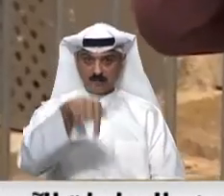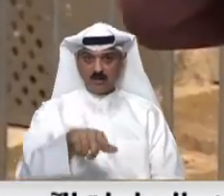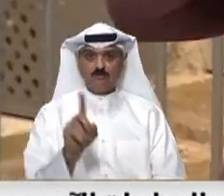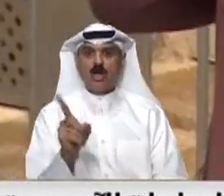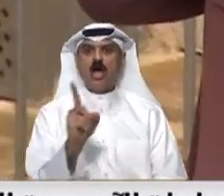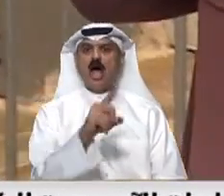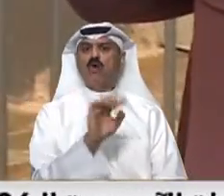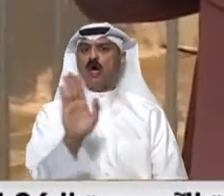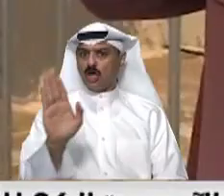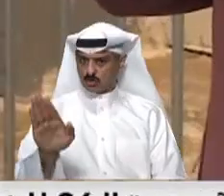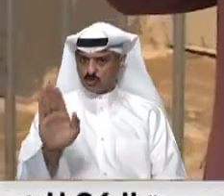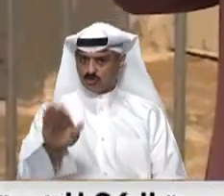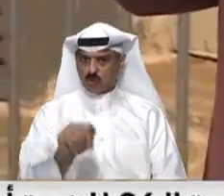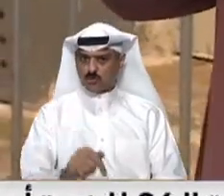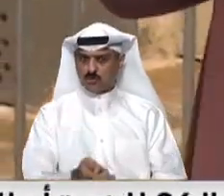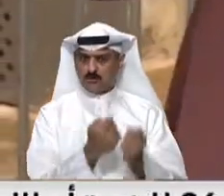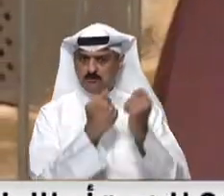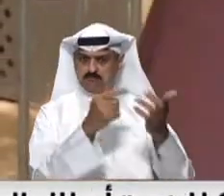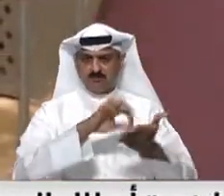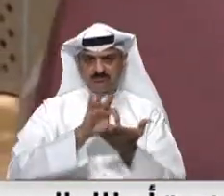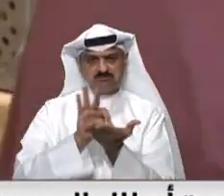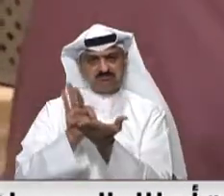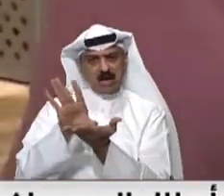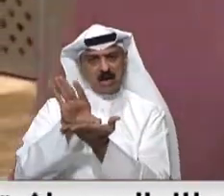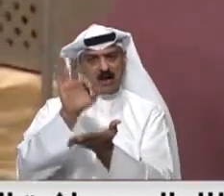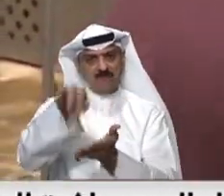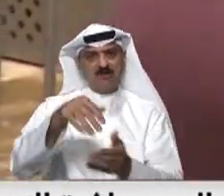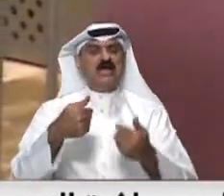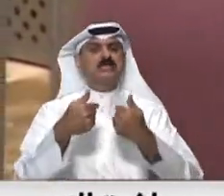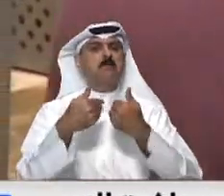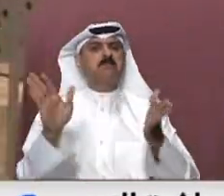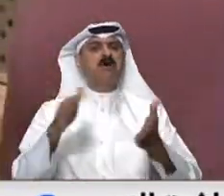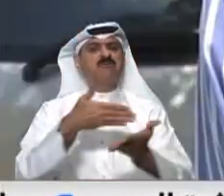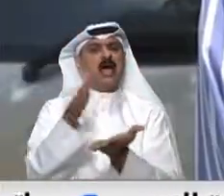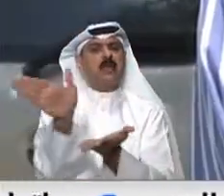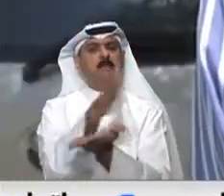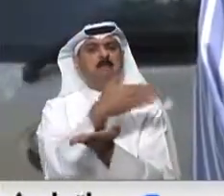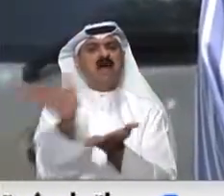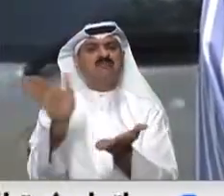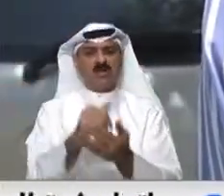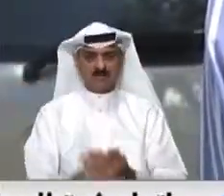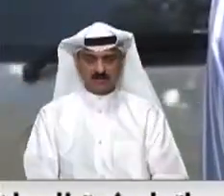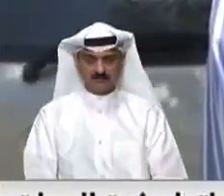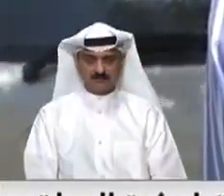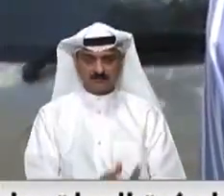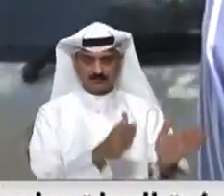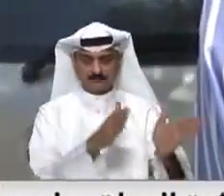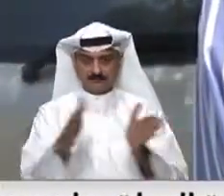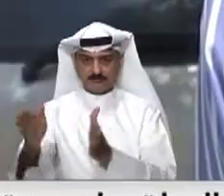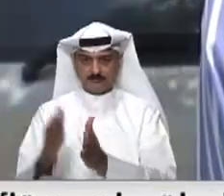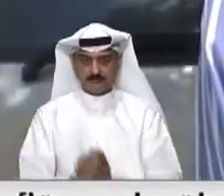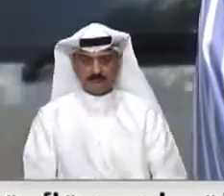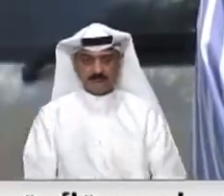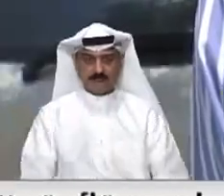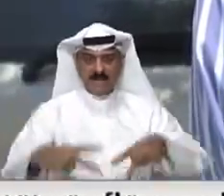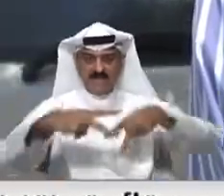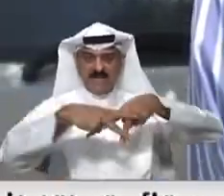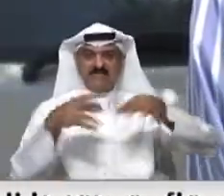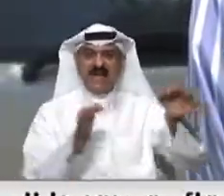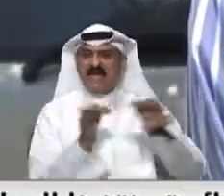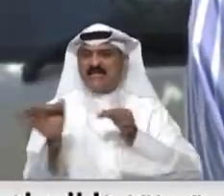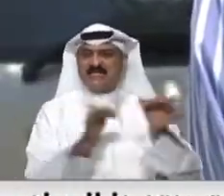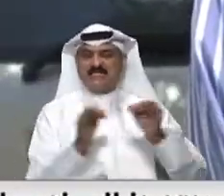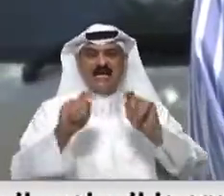للمرابطين بشكل دائم بهدف إفراغ المنطقة كليا. ضمن السياسات التهويدية للاحتلال الإسرائيلي